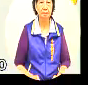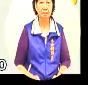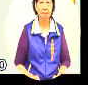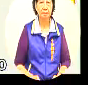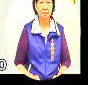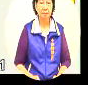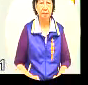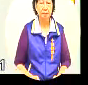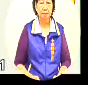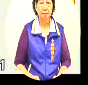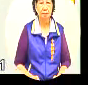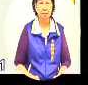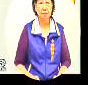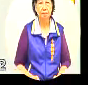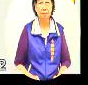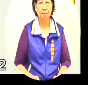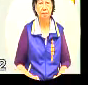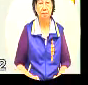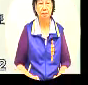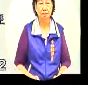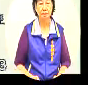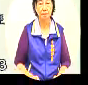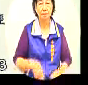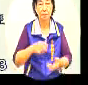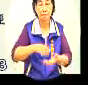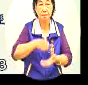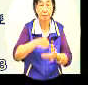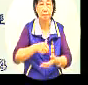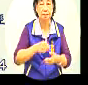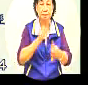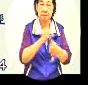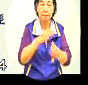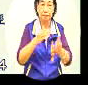那所以我们这边想要建议市长，就是说